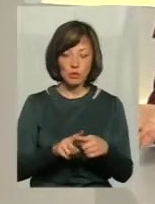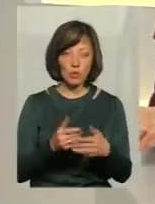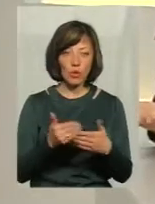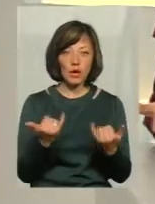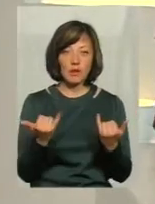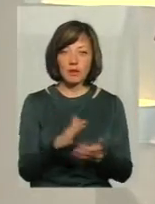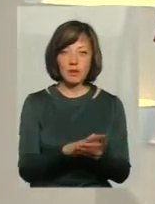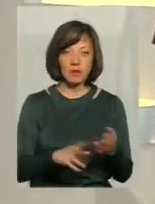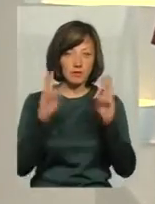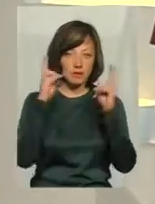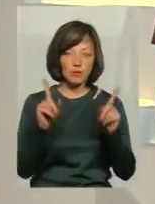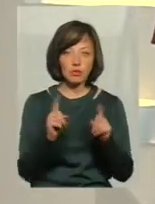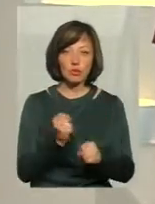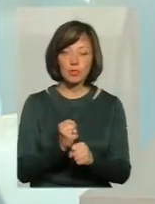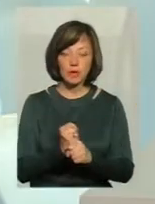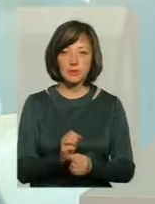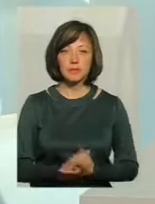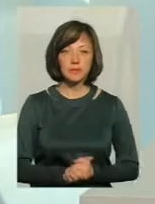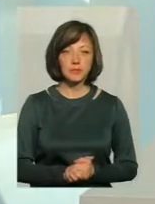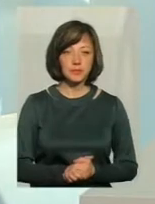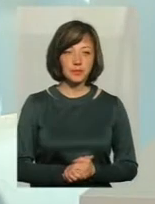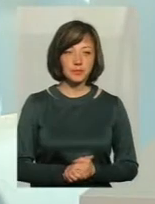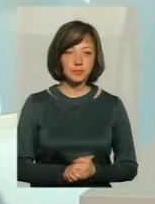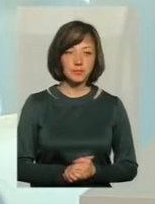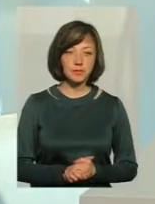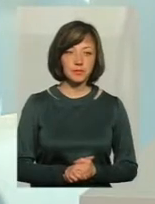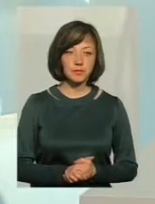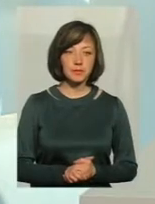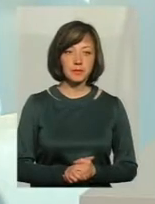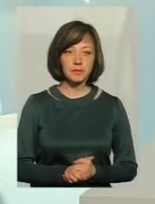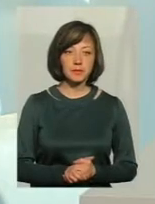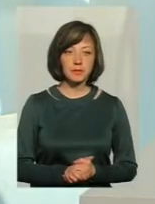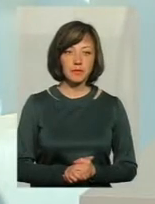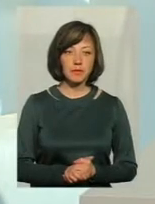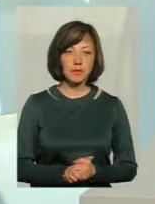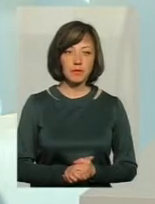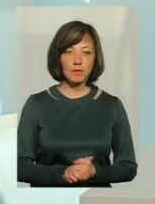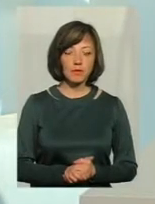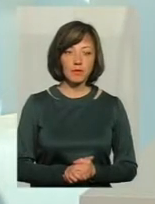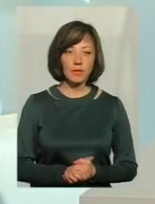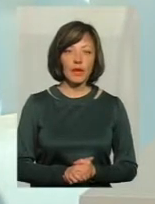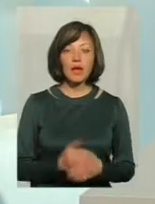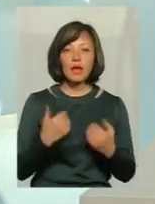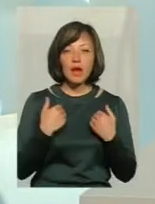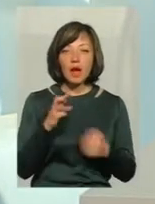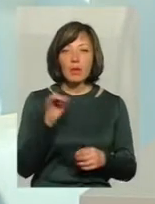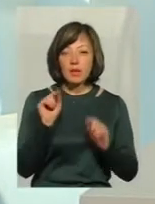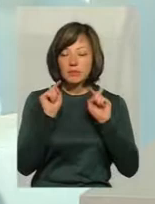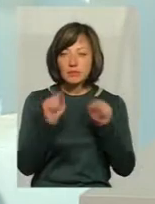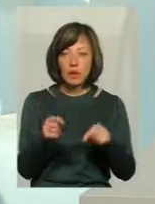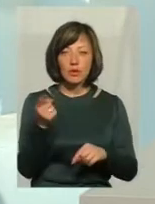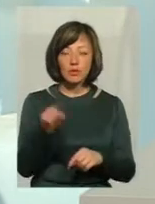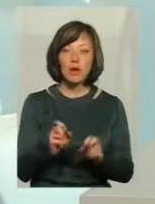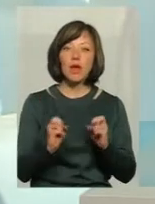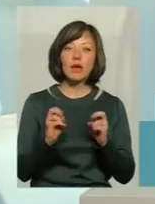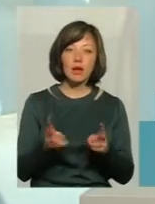тепер далі насправді не знаємо, що робити, схоже на те. І ця ситуація, я би все-таки фокусував би на тому, а як